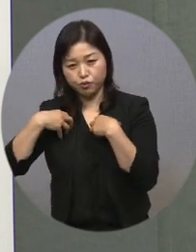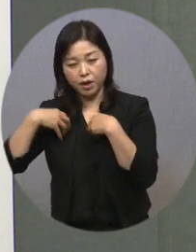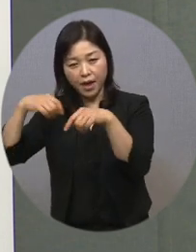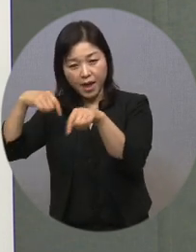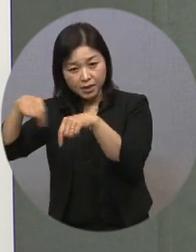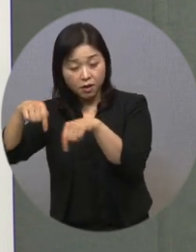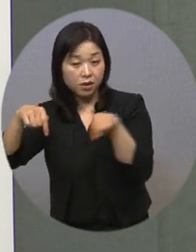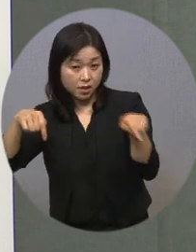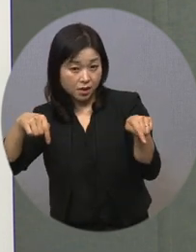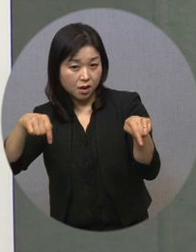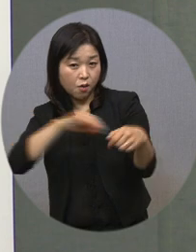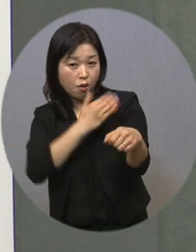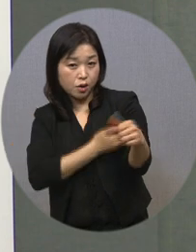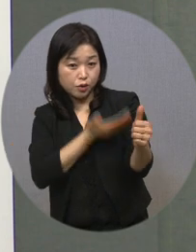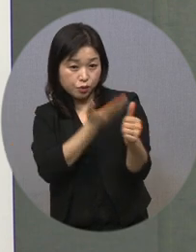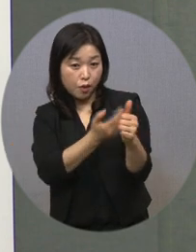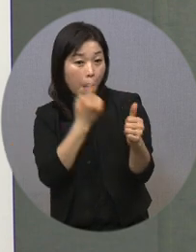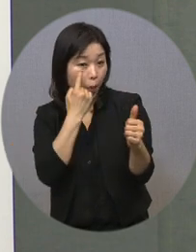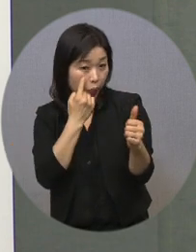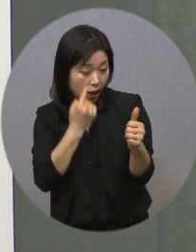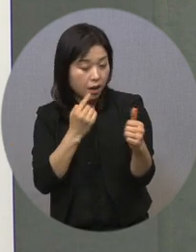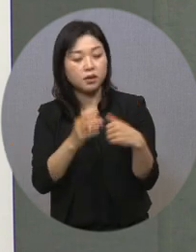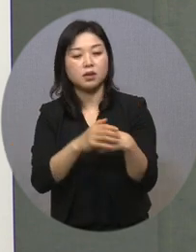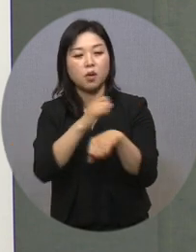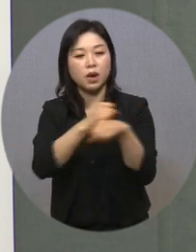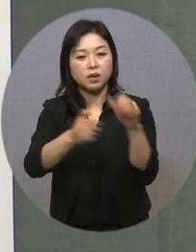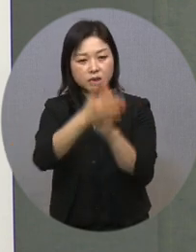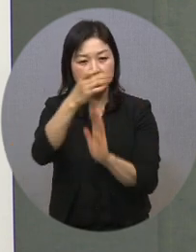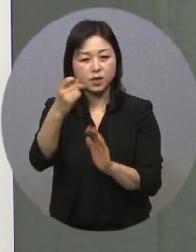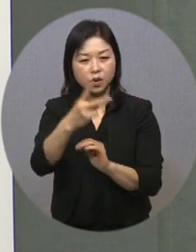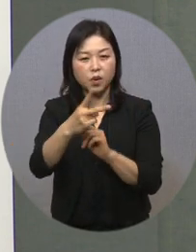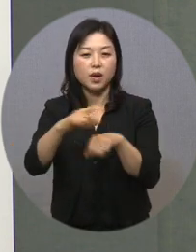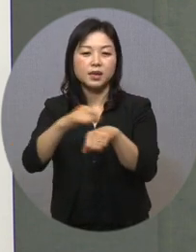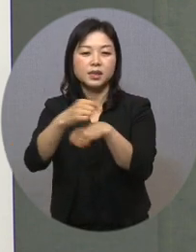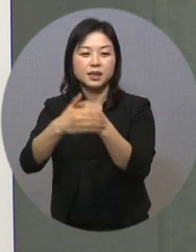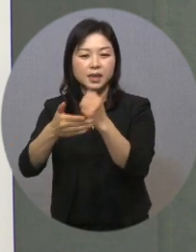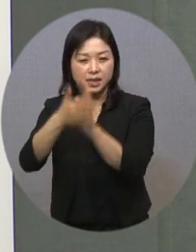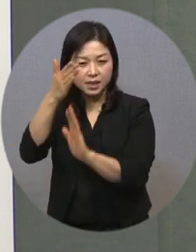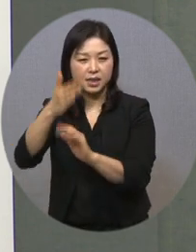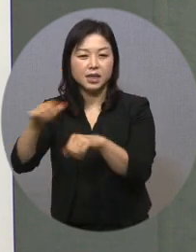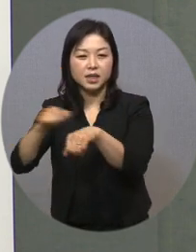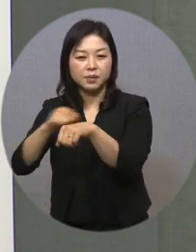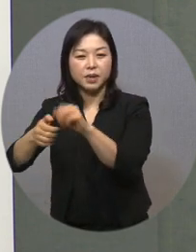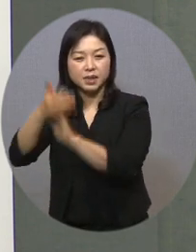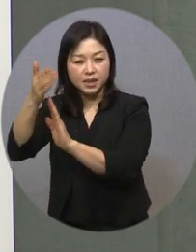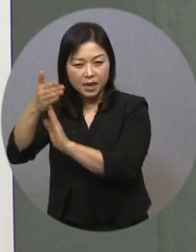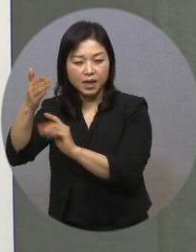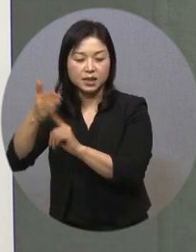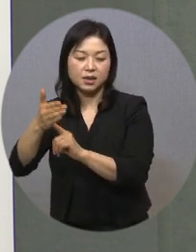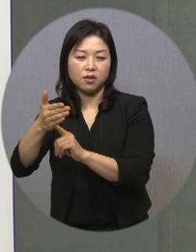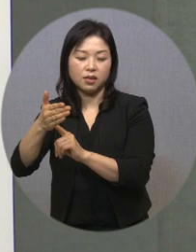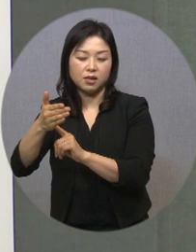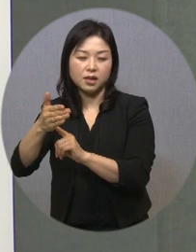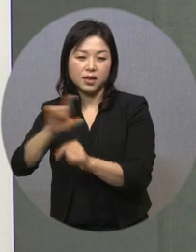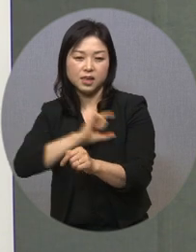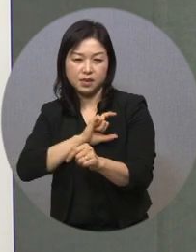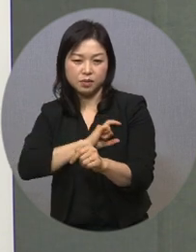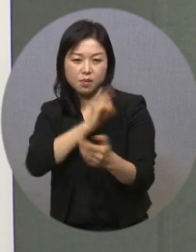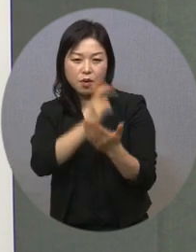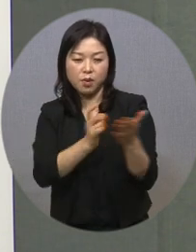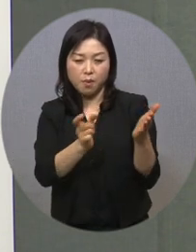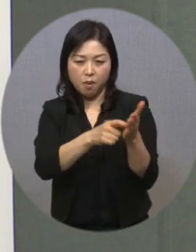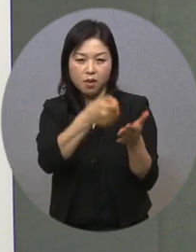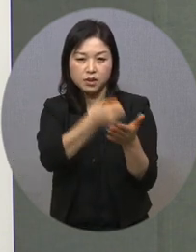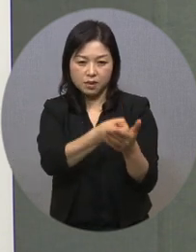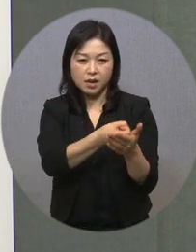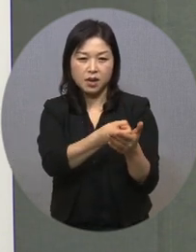해서 광역시니 특례시니 또는 뭐 특별시니 이런 지칭을 조례로